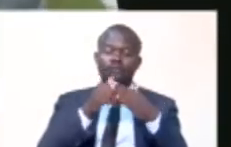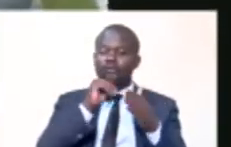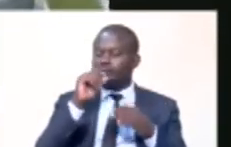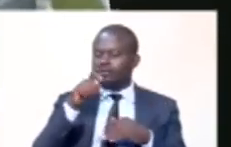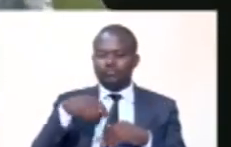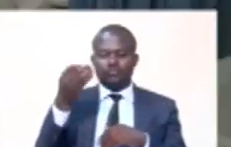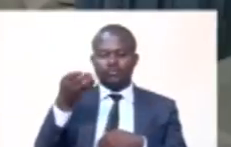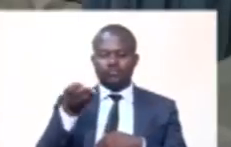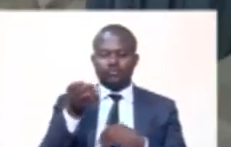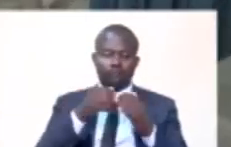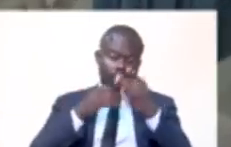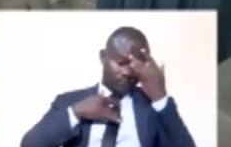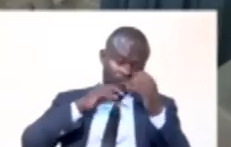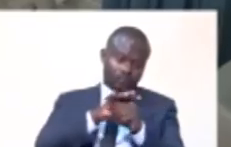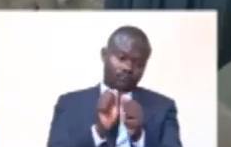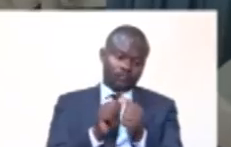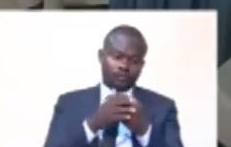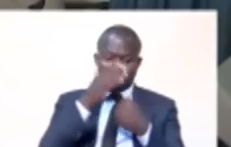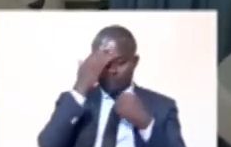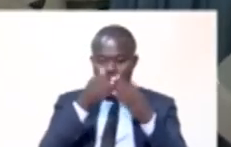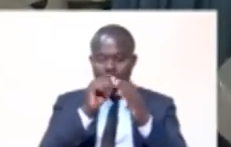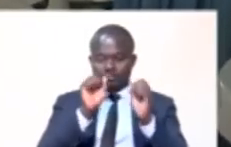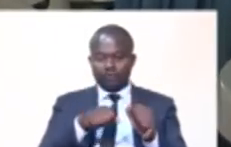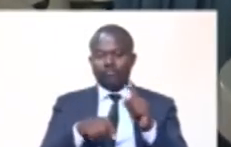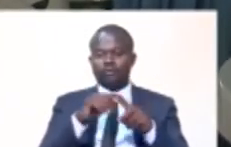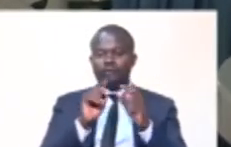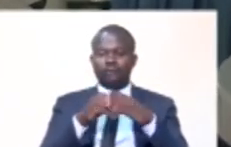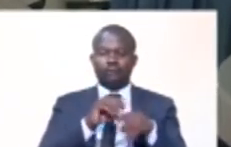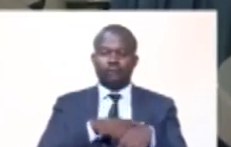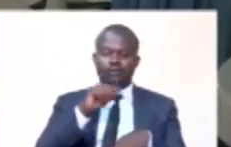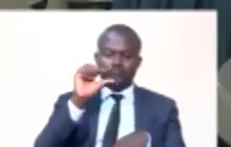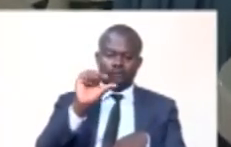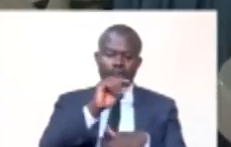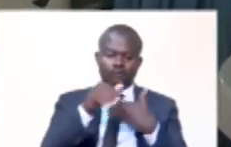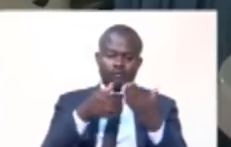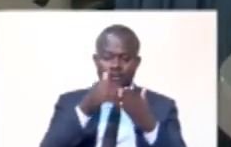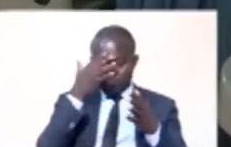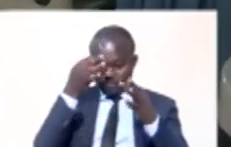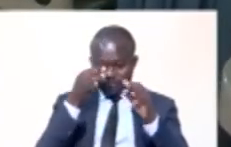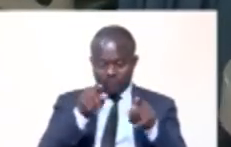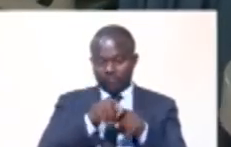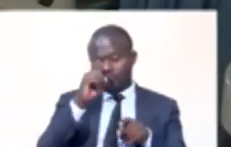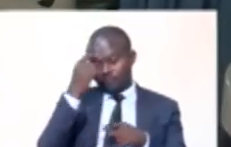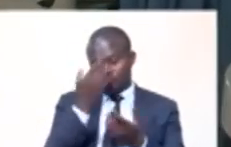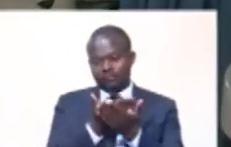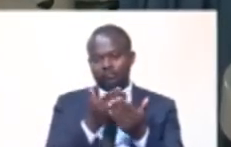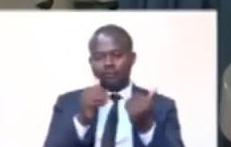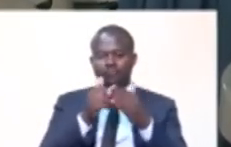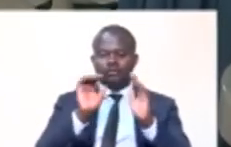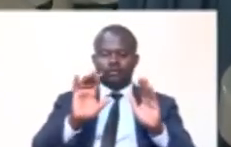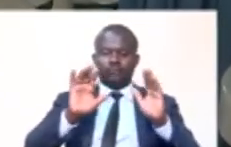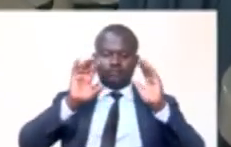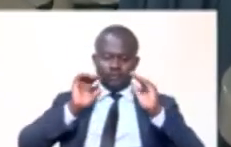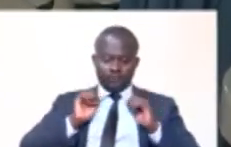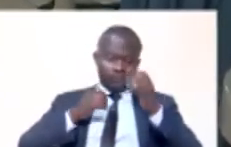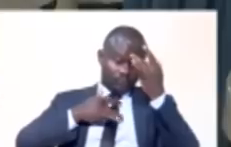gukerensa COVID-19 kuko ishobora kwiba ubuzima bw'umuntu mu gihe gito, bityo ko bagakwiye gufata ingamba nk'uko Leta ibibasaba, bakirinda ikwirakwira